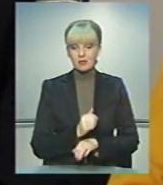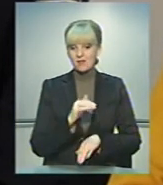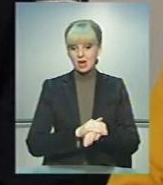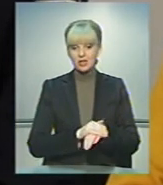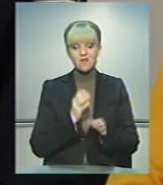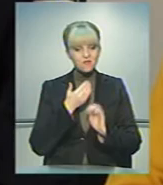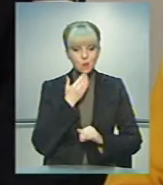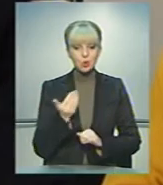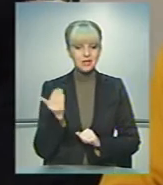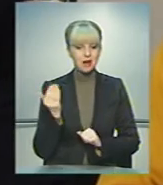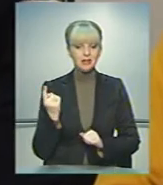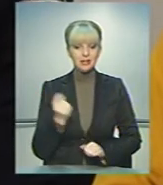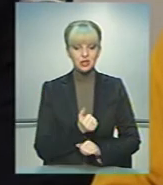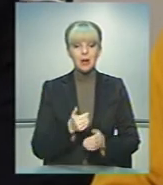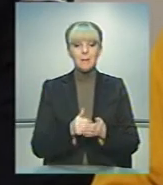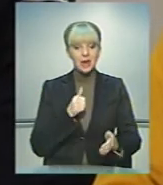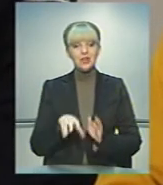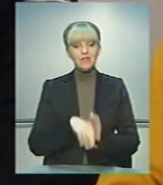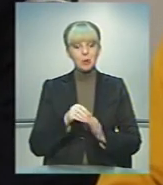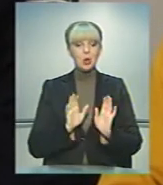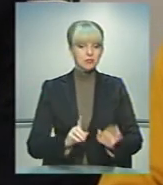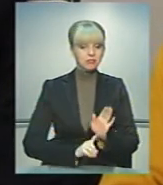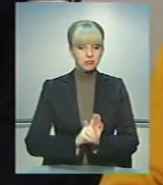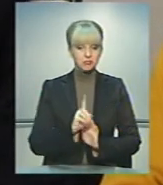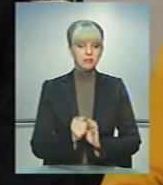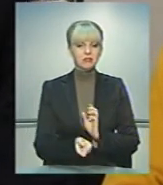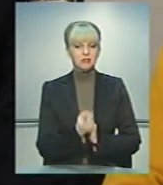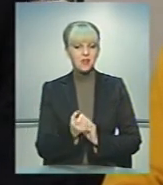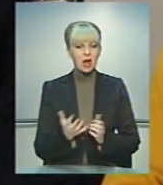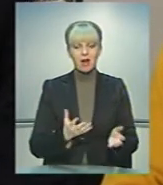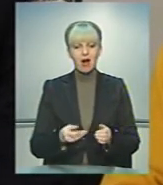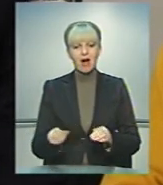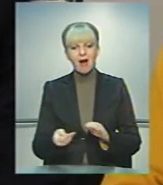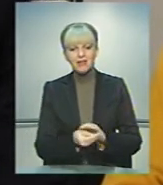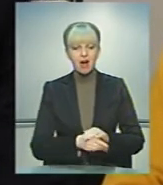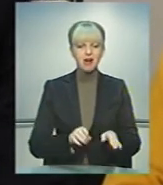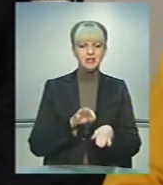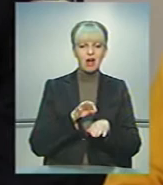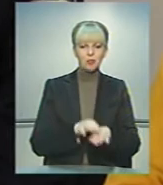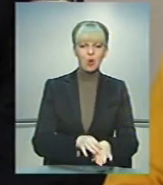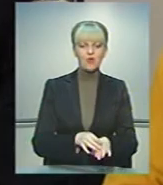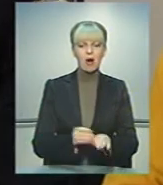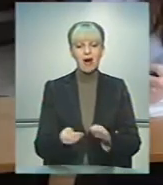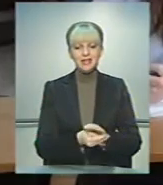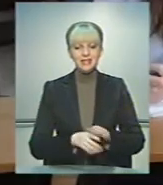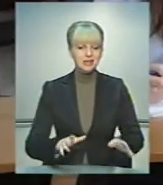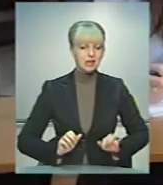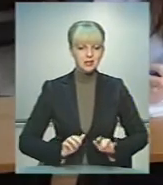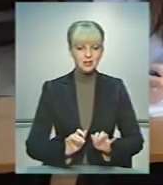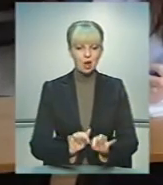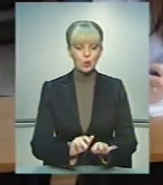фактично, в останні тижні перед виборами тільки почалася з'являтися якась агітація, проводитися агітаційні